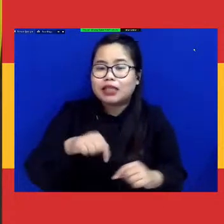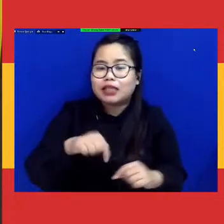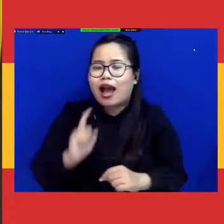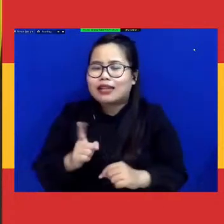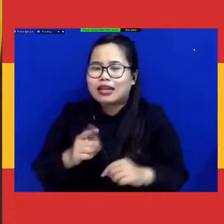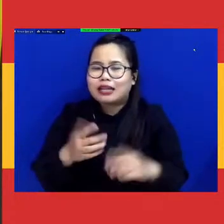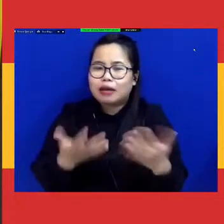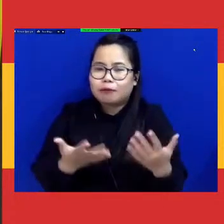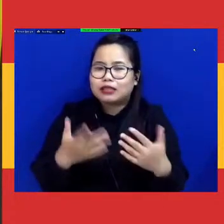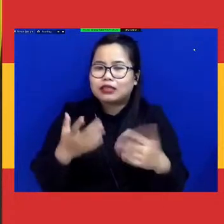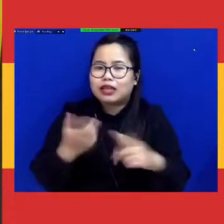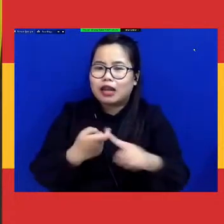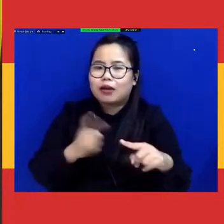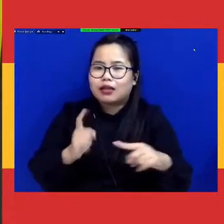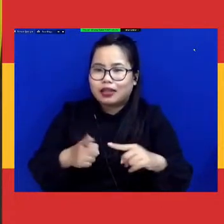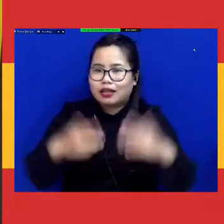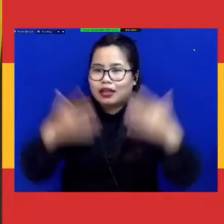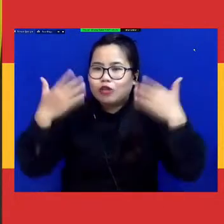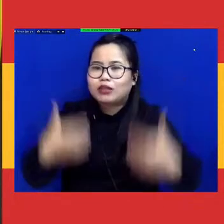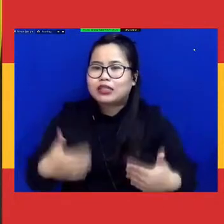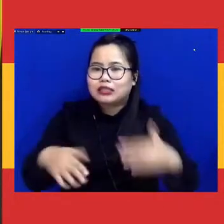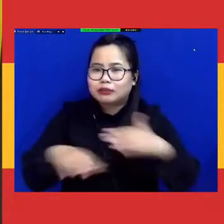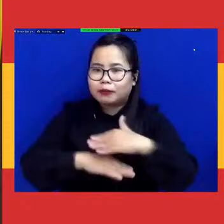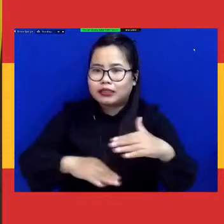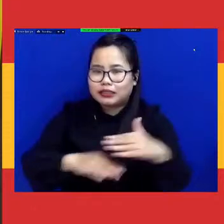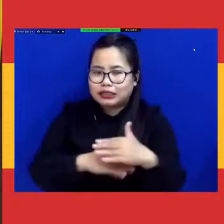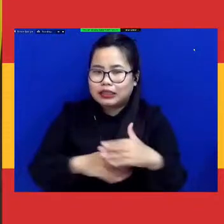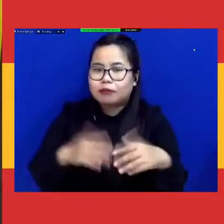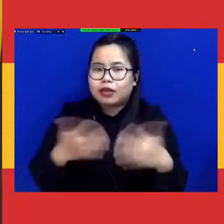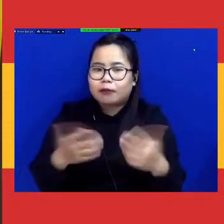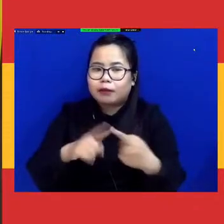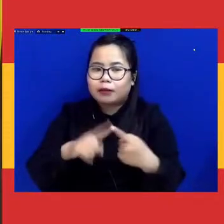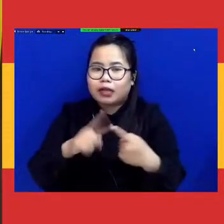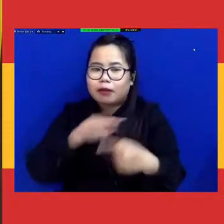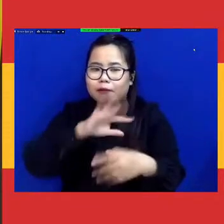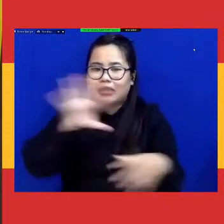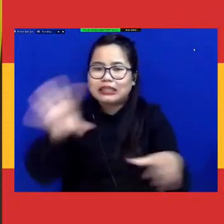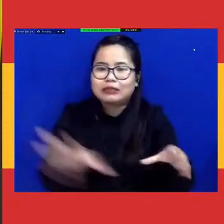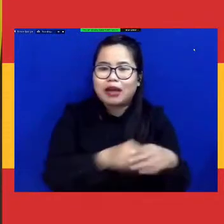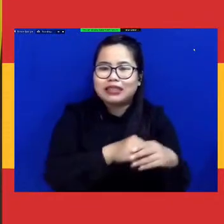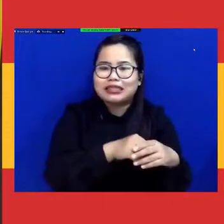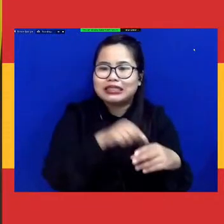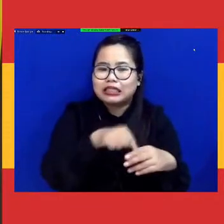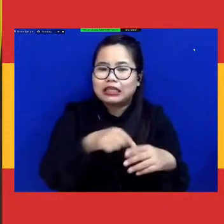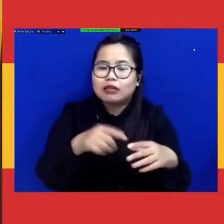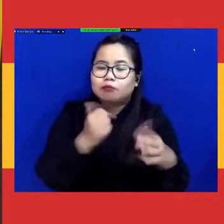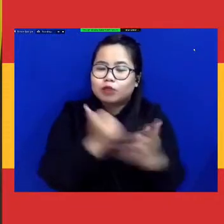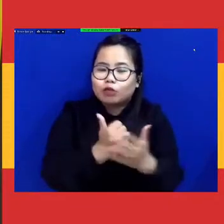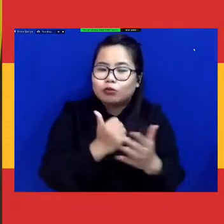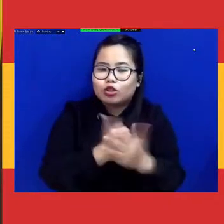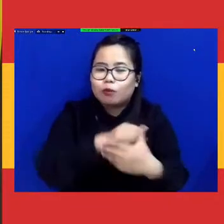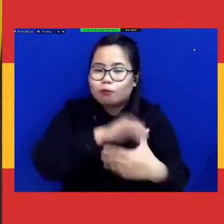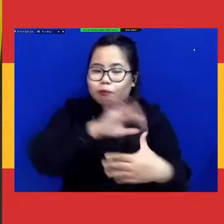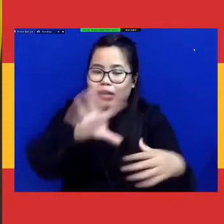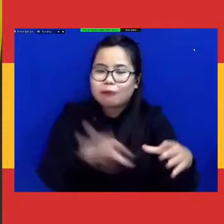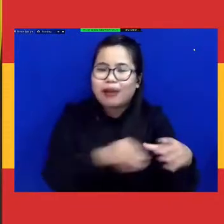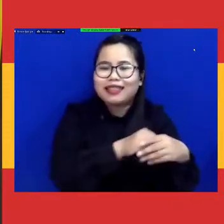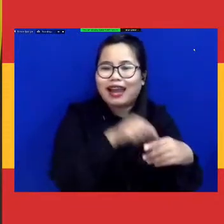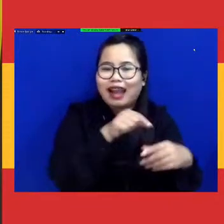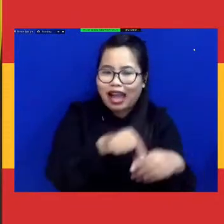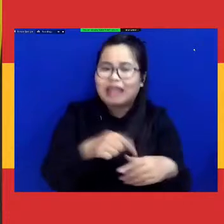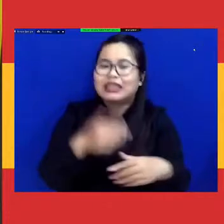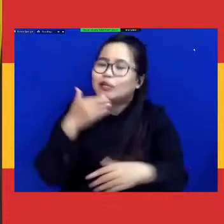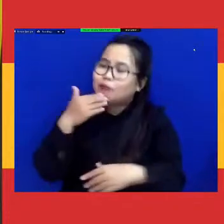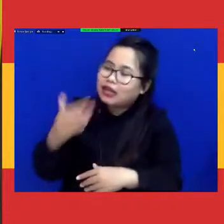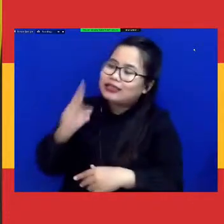rights based approach yaitu partisipasi. Jadi benar-benar melibatkan. Nah, makanya terima kasih Bu Inge